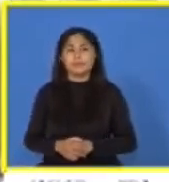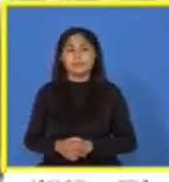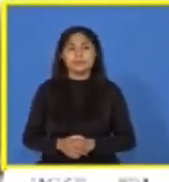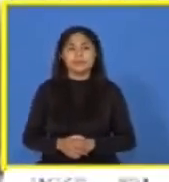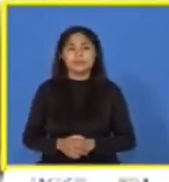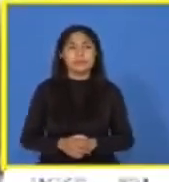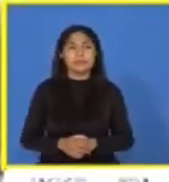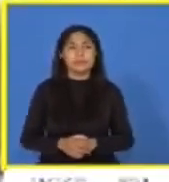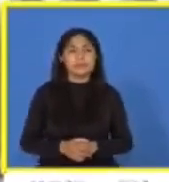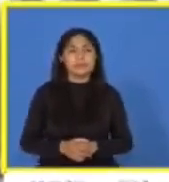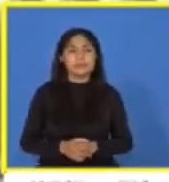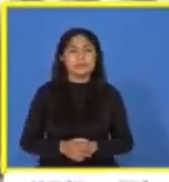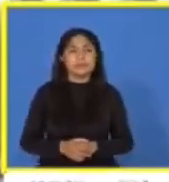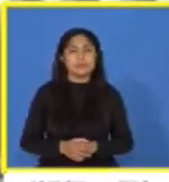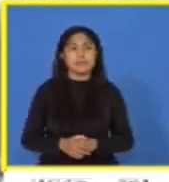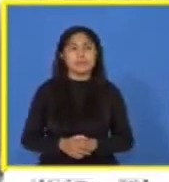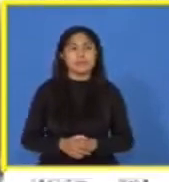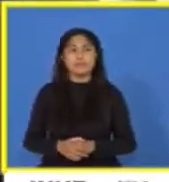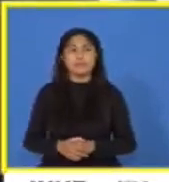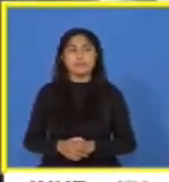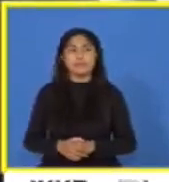Halo Ibu Eman, suaranya terputus.